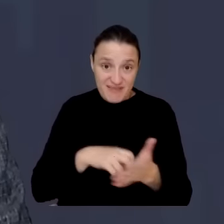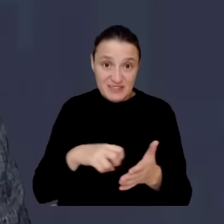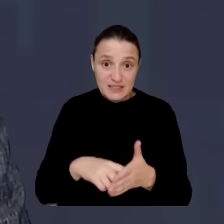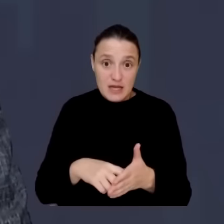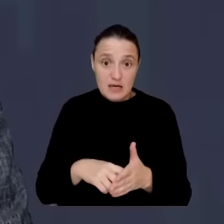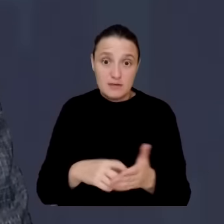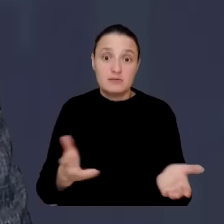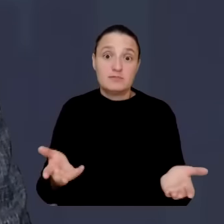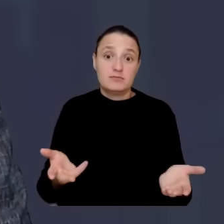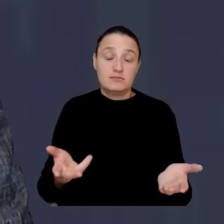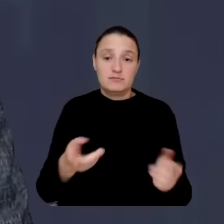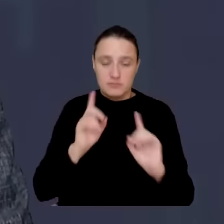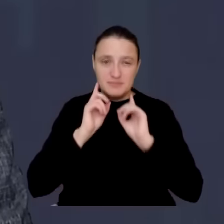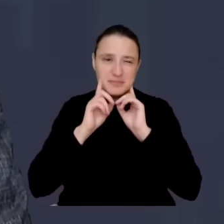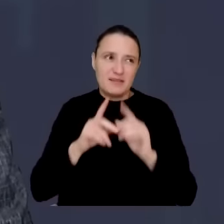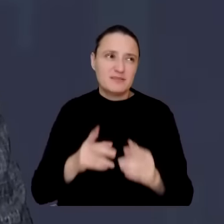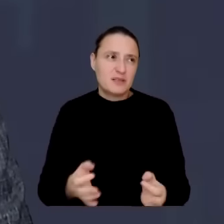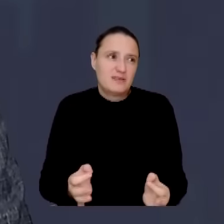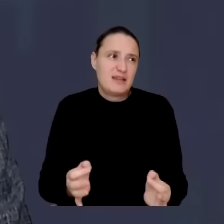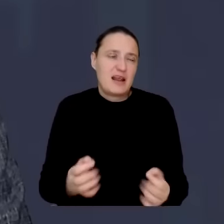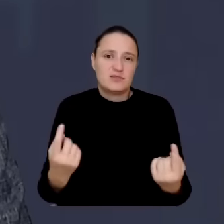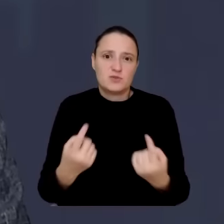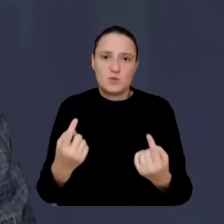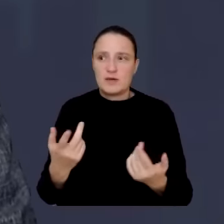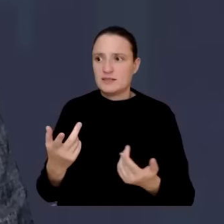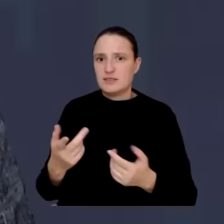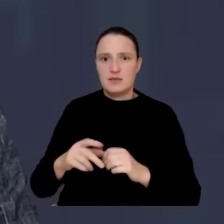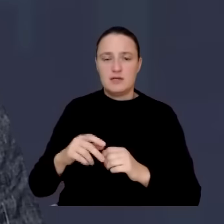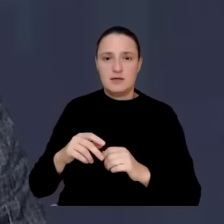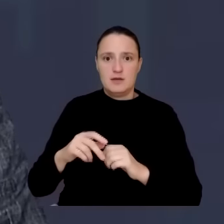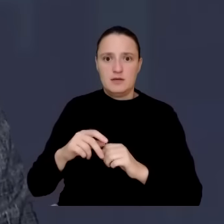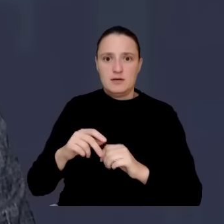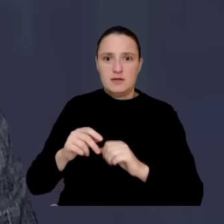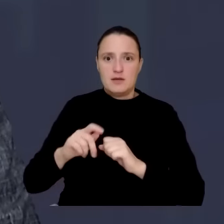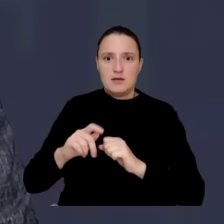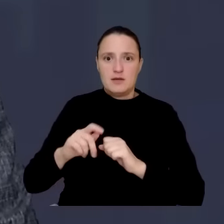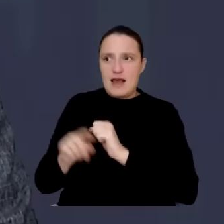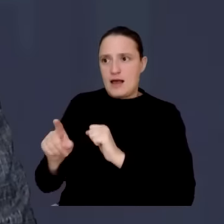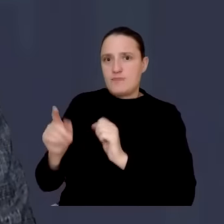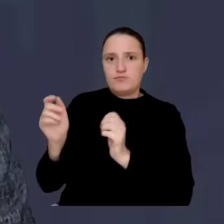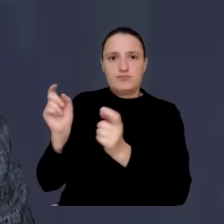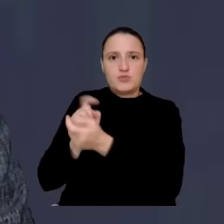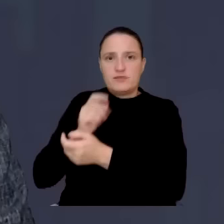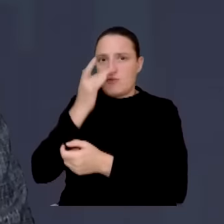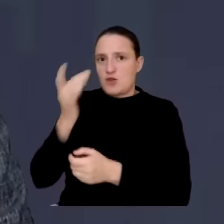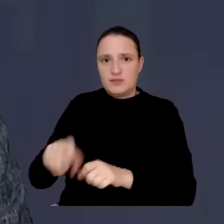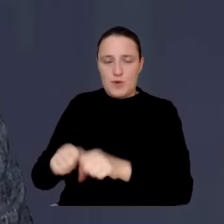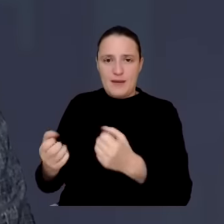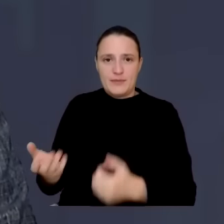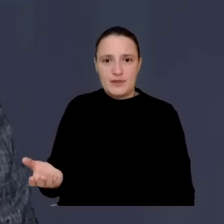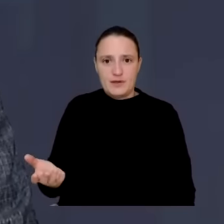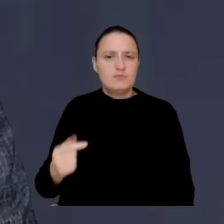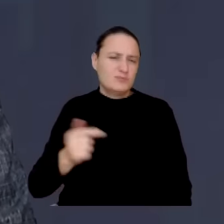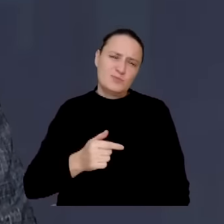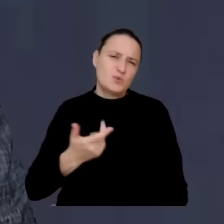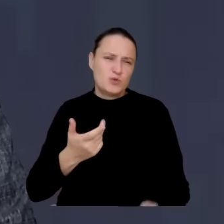to rzeczywiście No w tym momencie czy te sankcje nie są w tym momencie nie są złamane No że że ja muszę przyznać że musiałbym się też